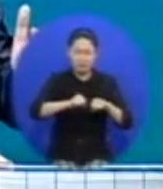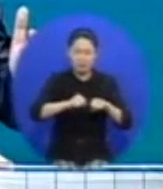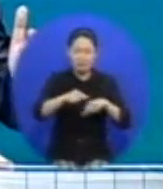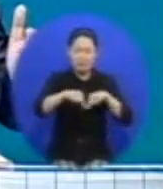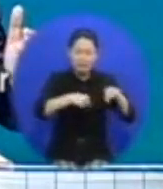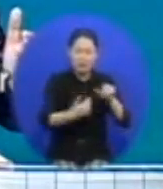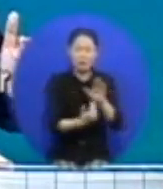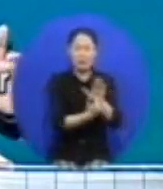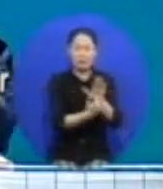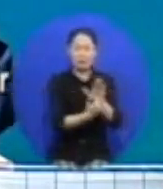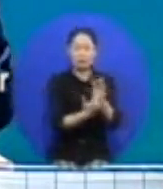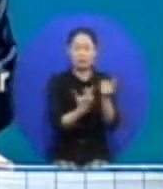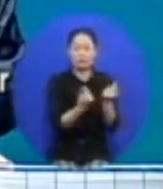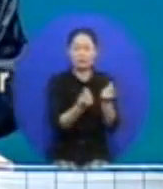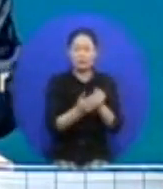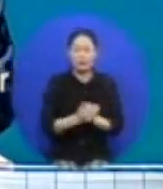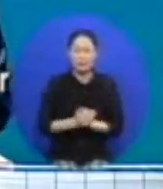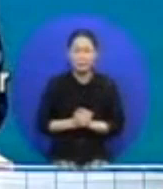것이죠